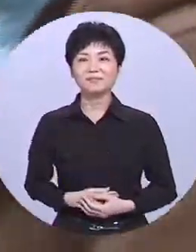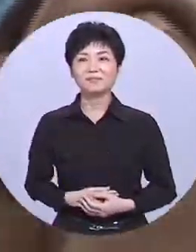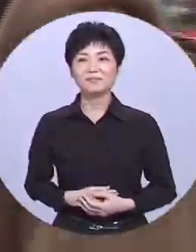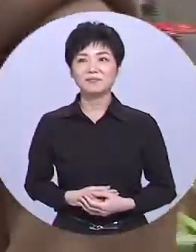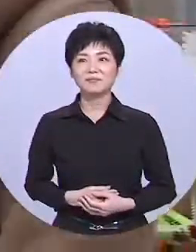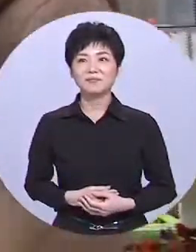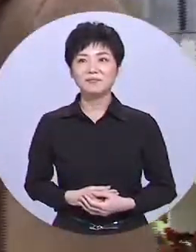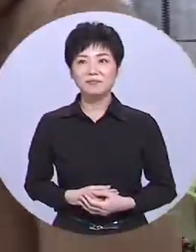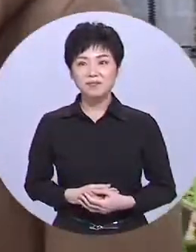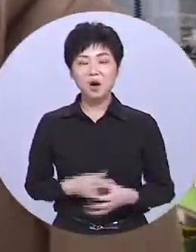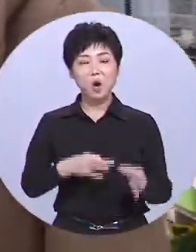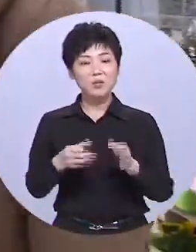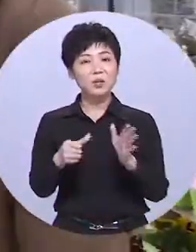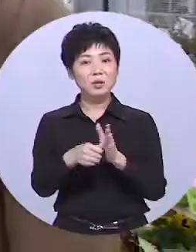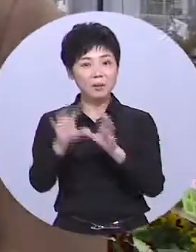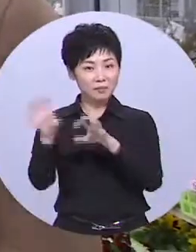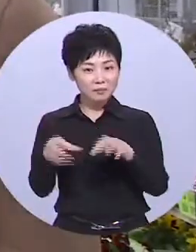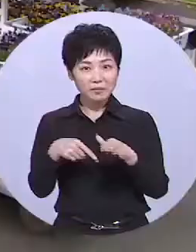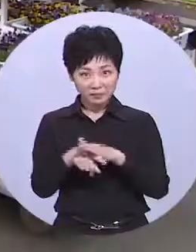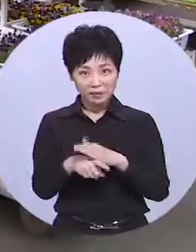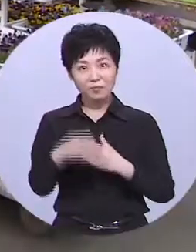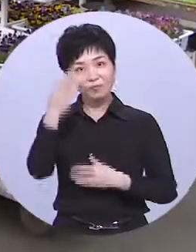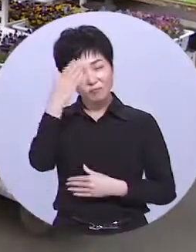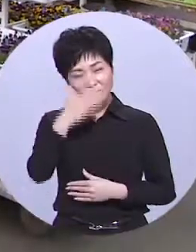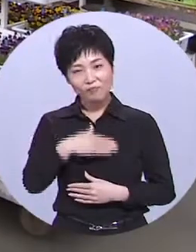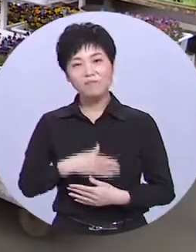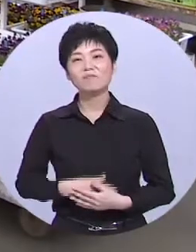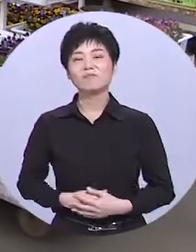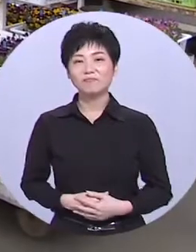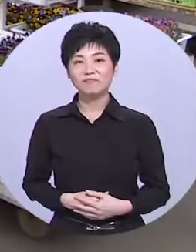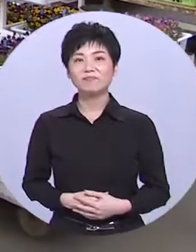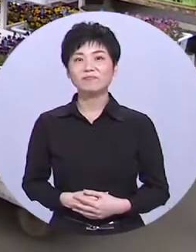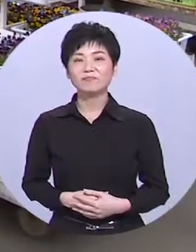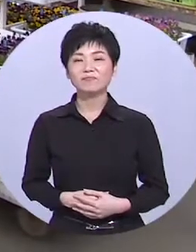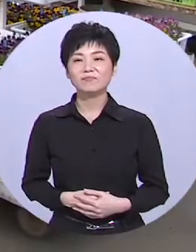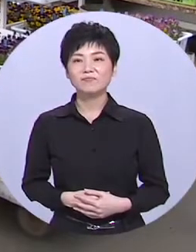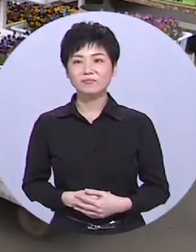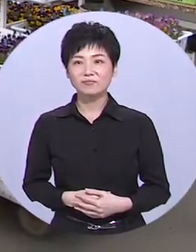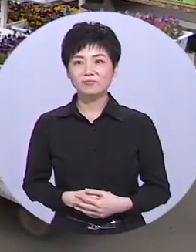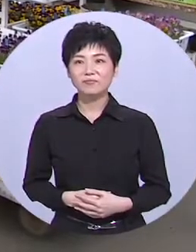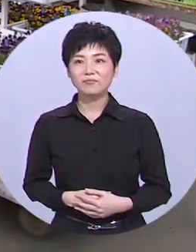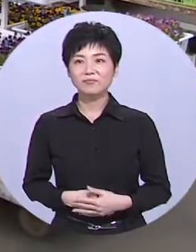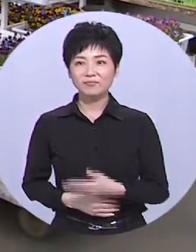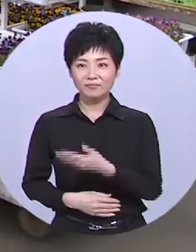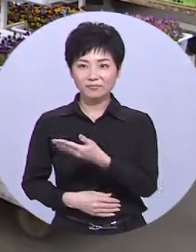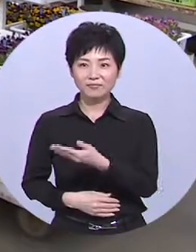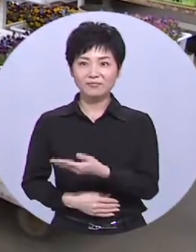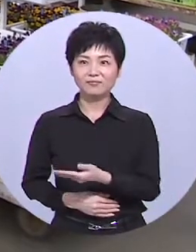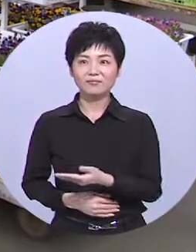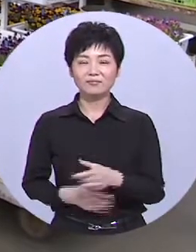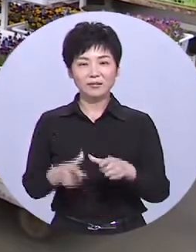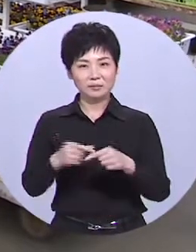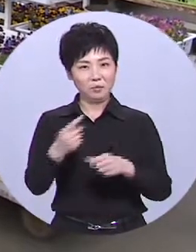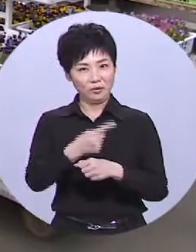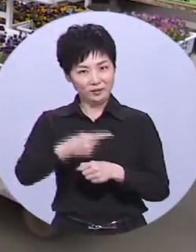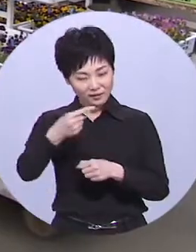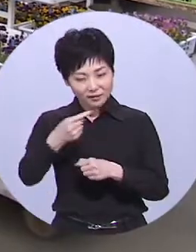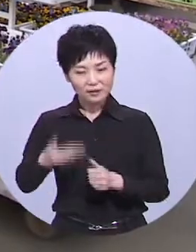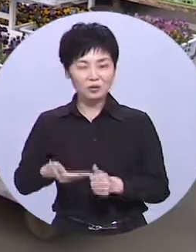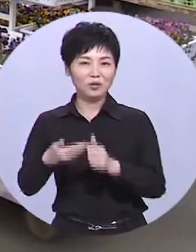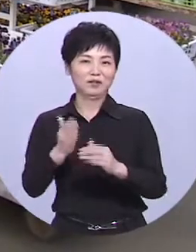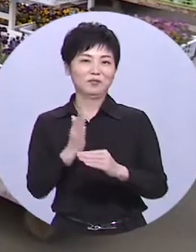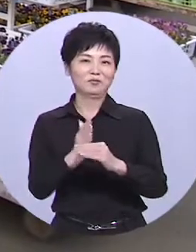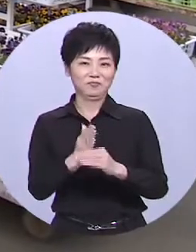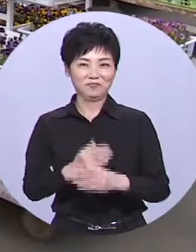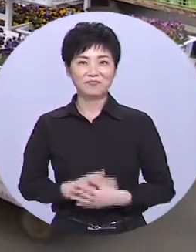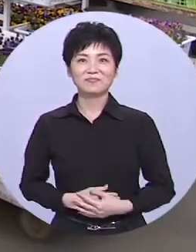パンジーハウス。 はい、そうです。 なるほど。 埼玉県はパンジーの苗の産出額が全国一で